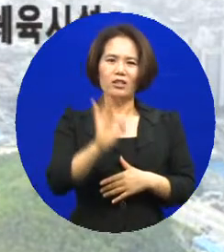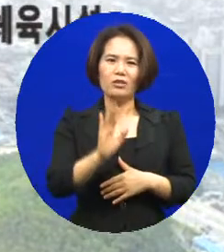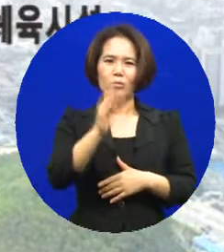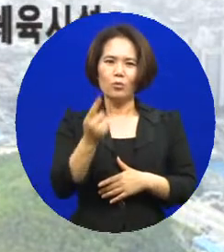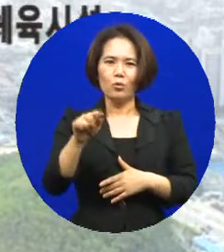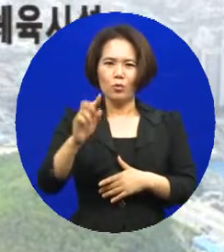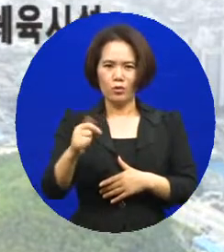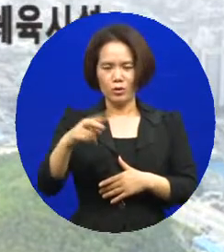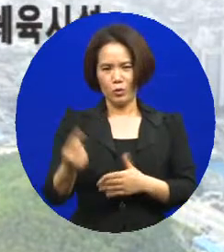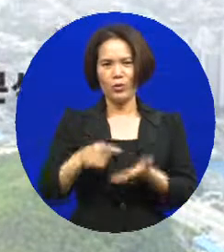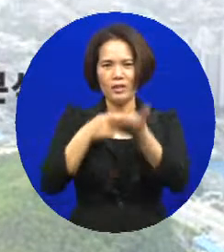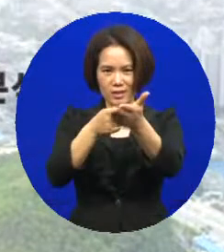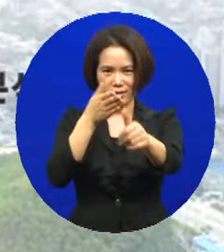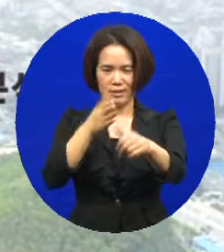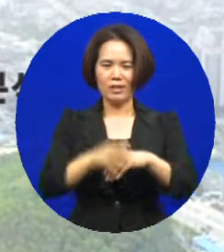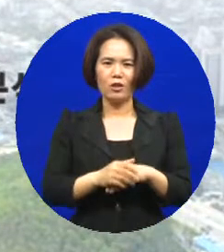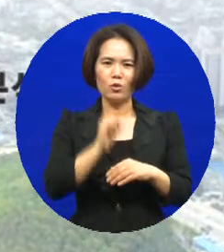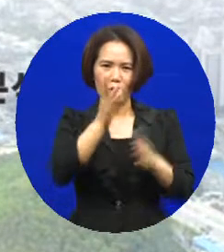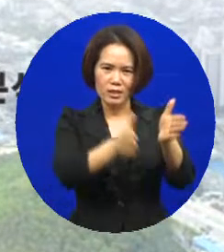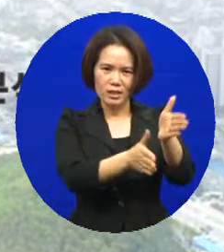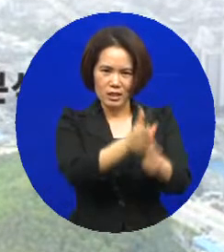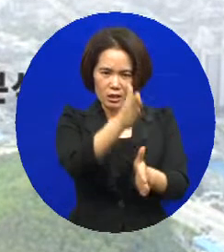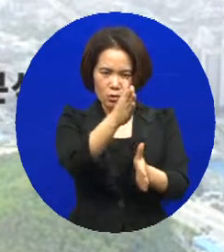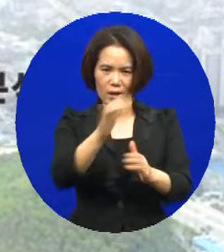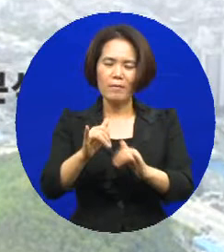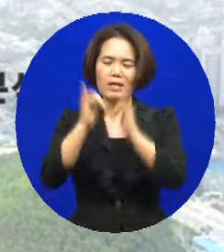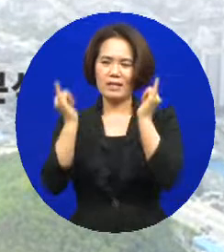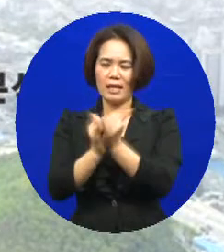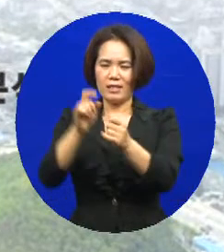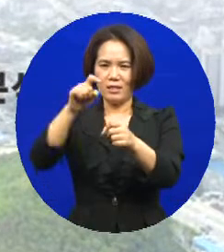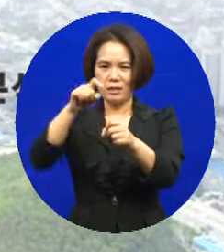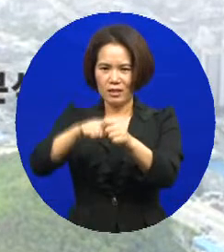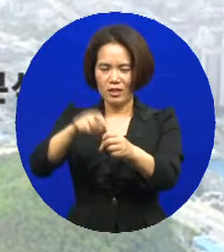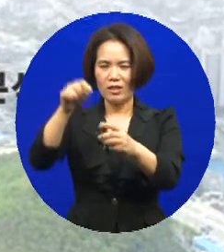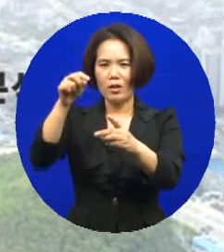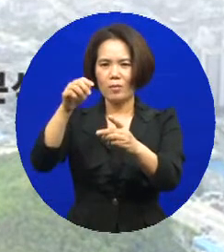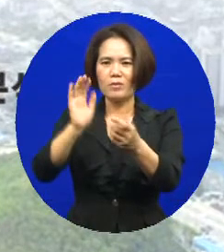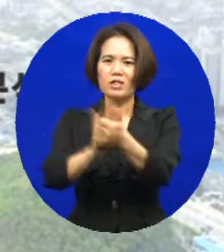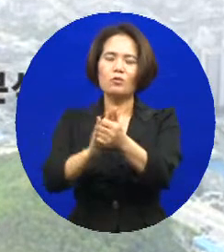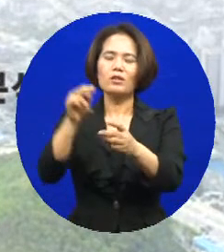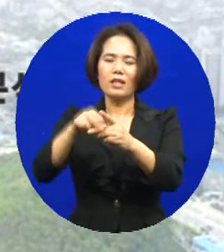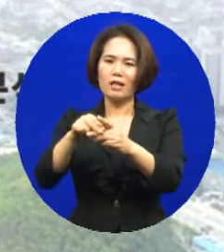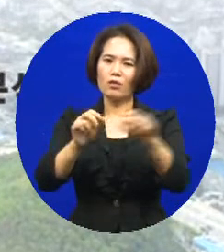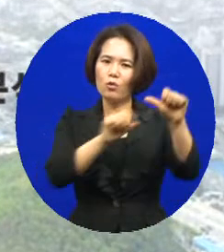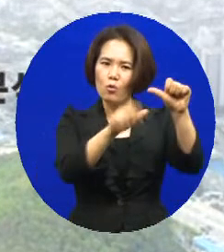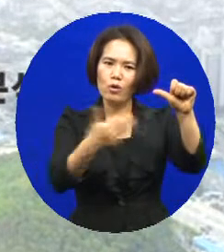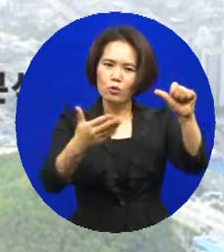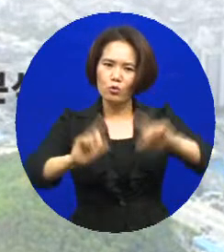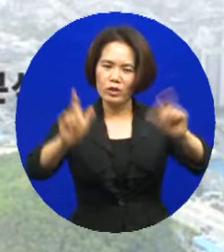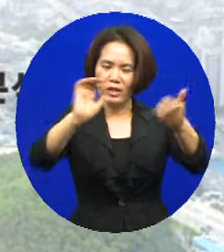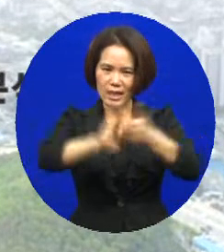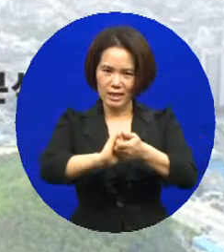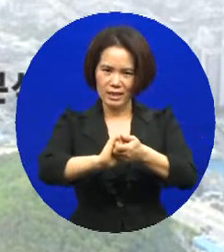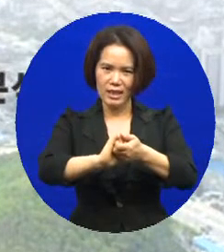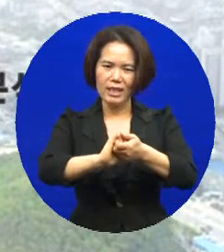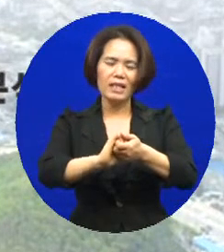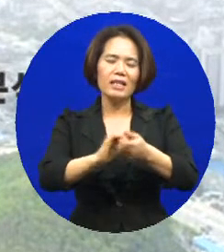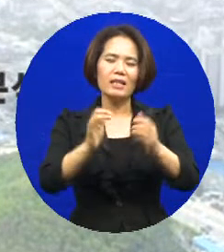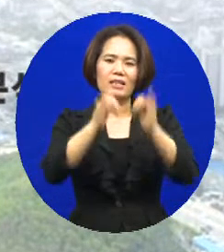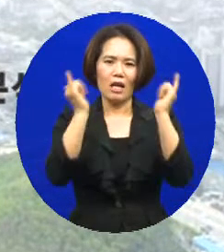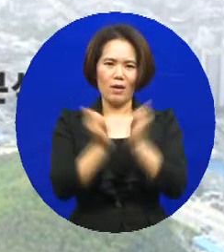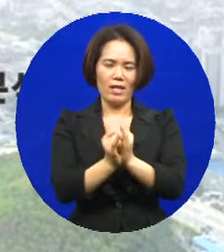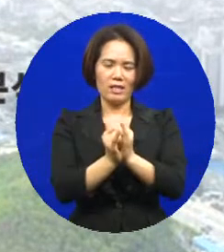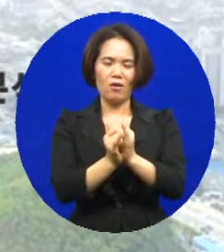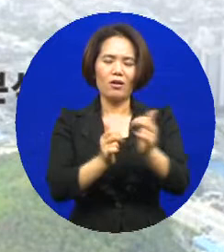보건소에서 신청하세요. 용인시와 용인시 사회적기업지원센터는 5월 9일까지 사회적기업 창업